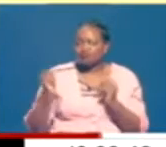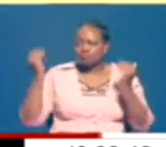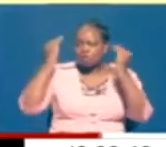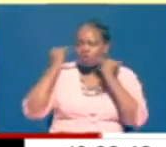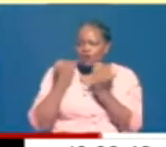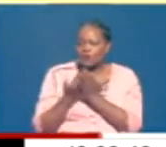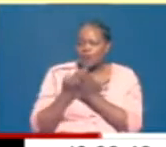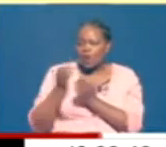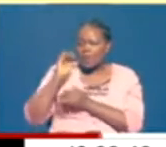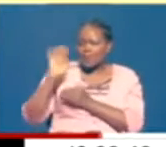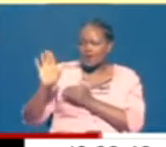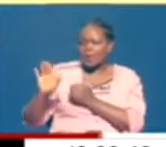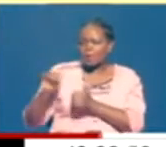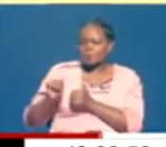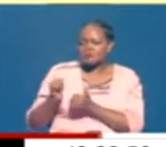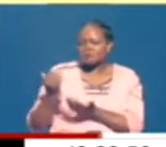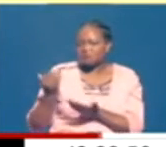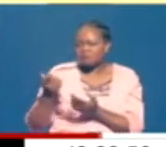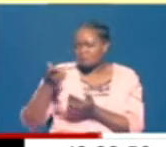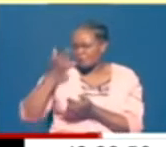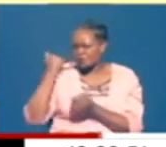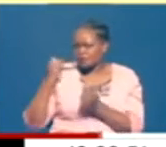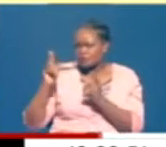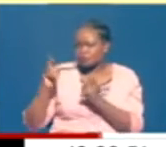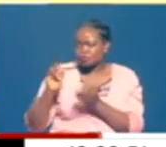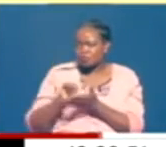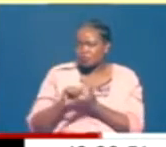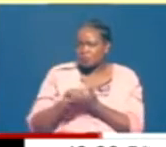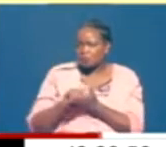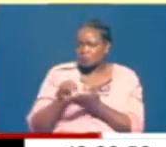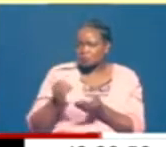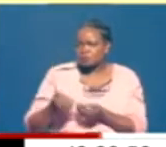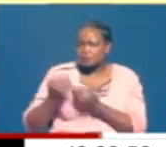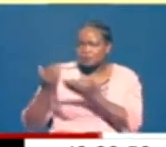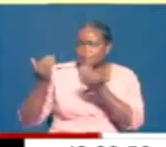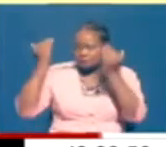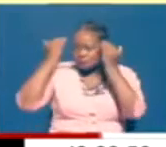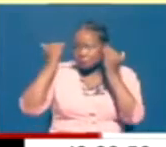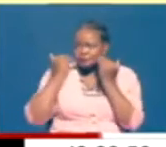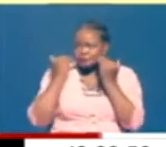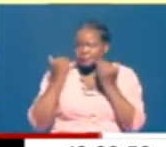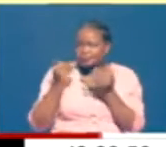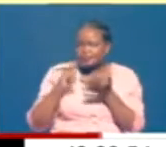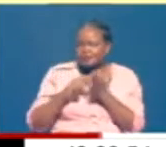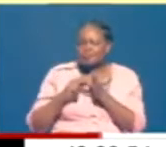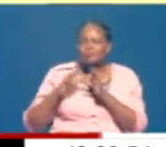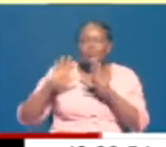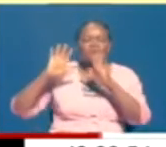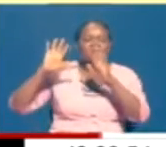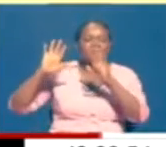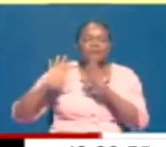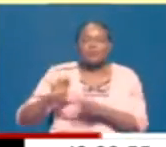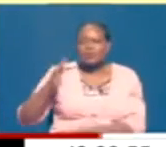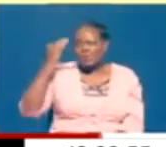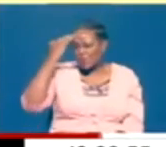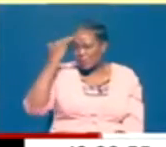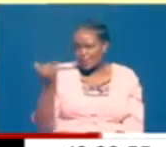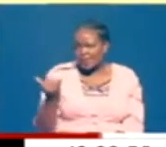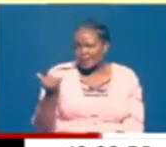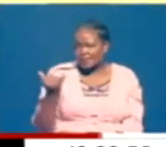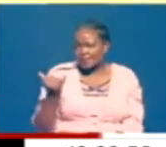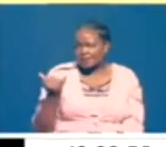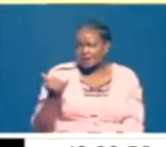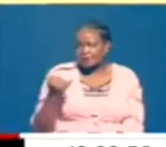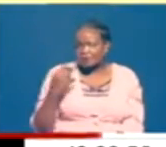maoni yake ilikuwa nini kuhusu zile maswala ambaye zilipelekwa pale kotini. So ilikuwa ni kitu nzuri, kwa sababu sana sana huwa